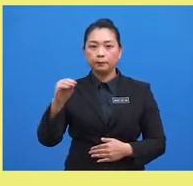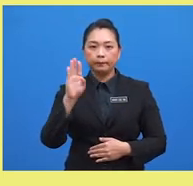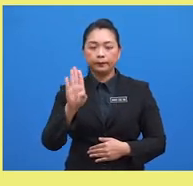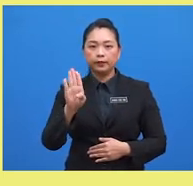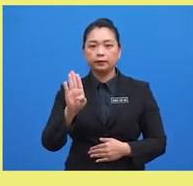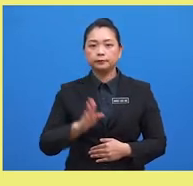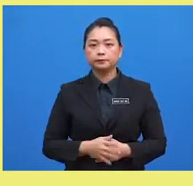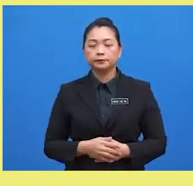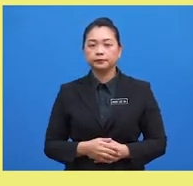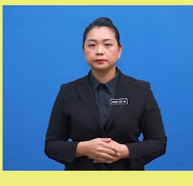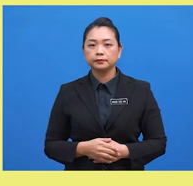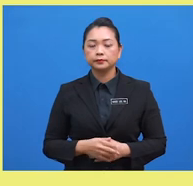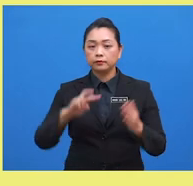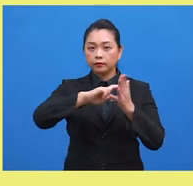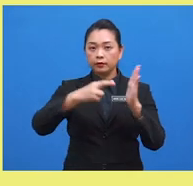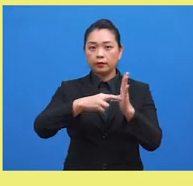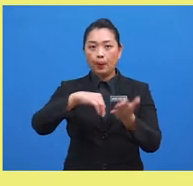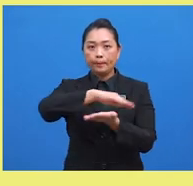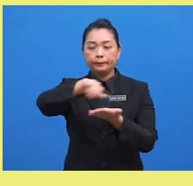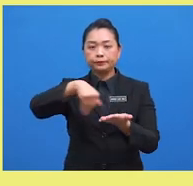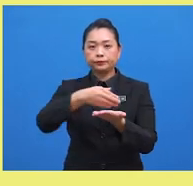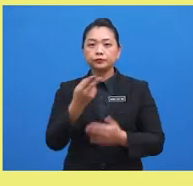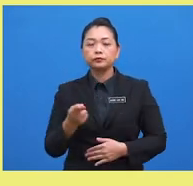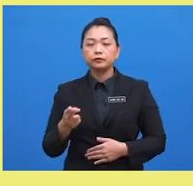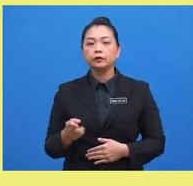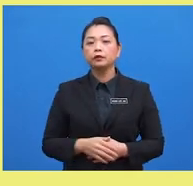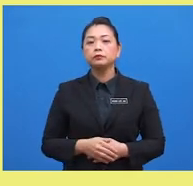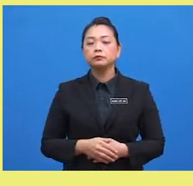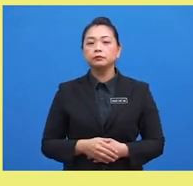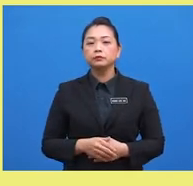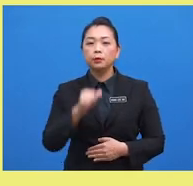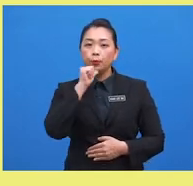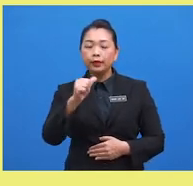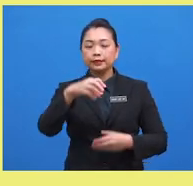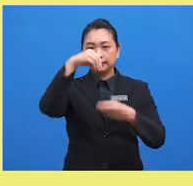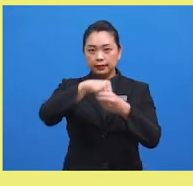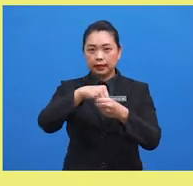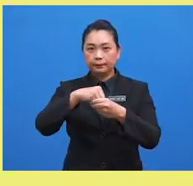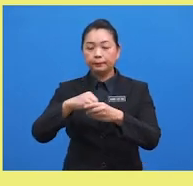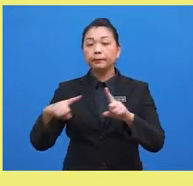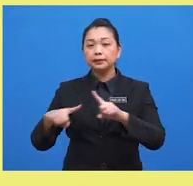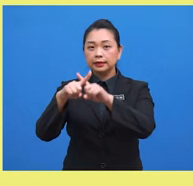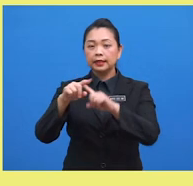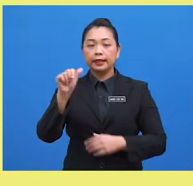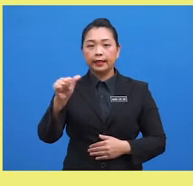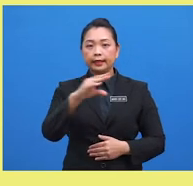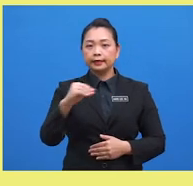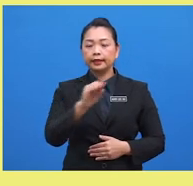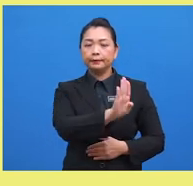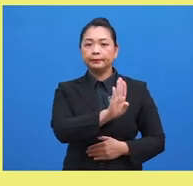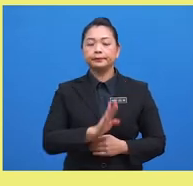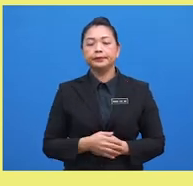dan set B. Bermaksud semua unsur yang bukan dalam persilangan set